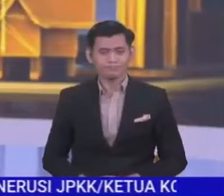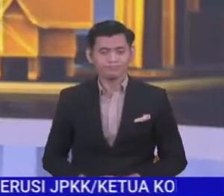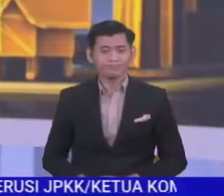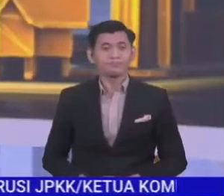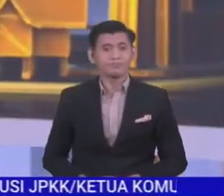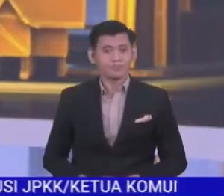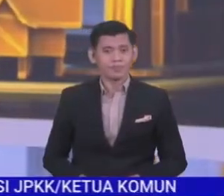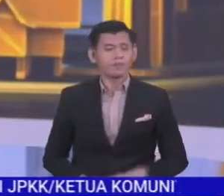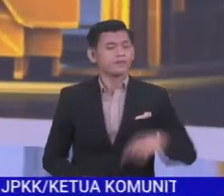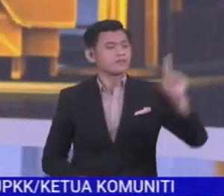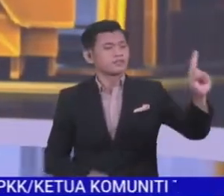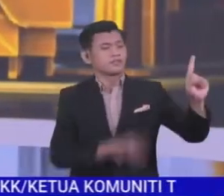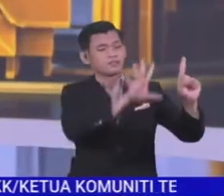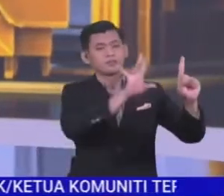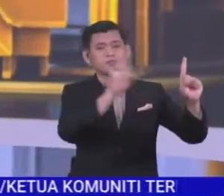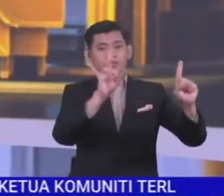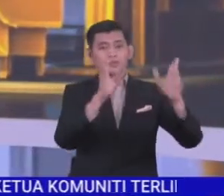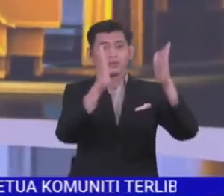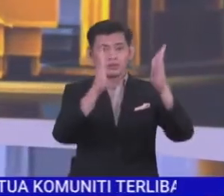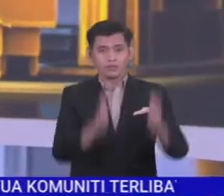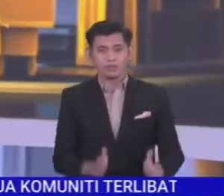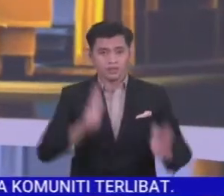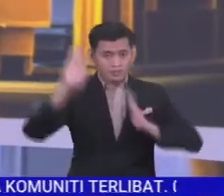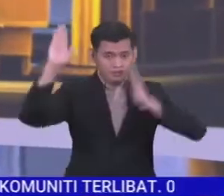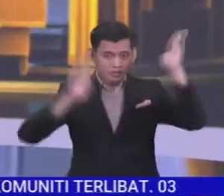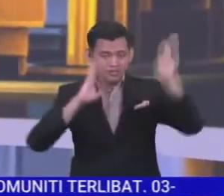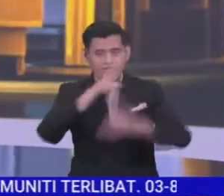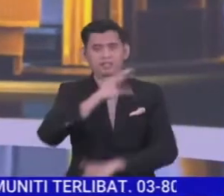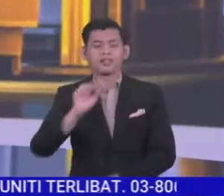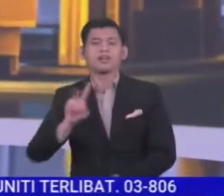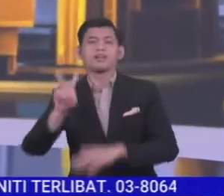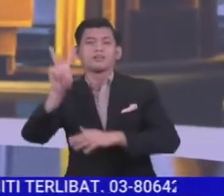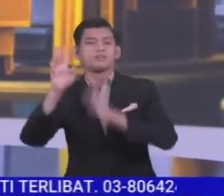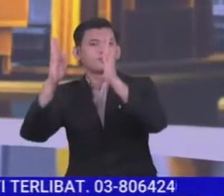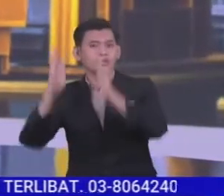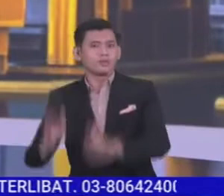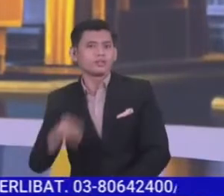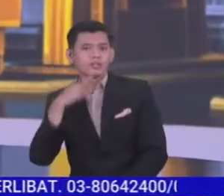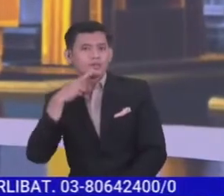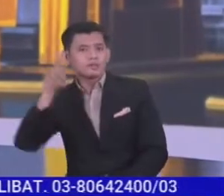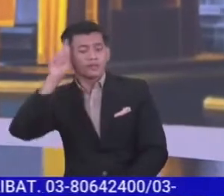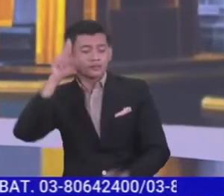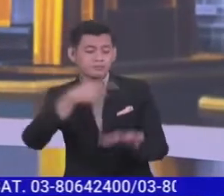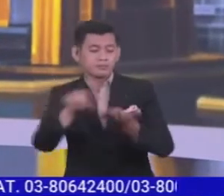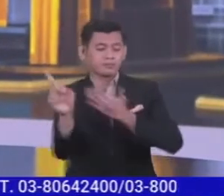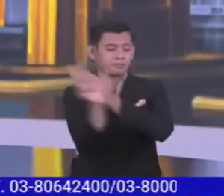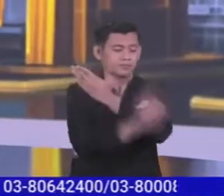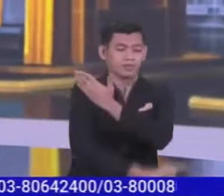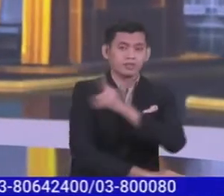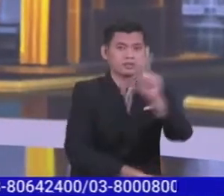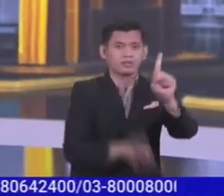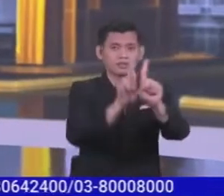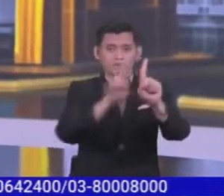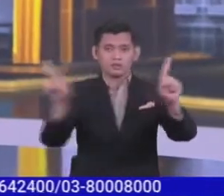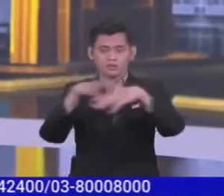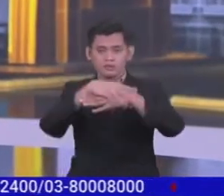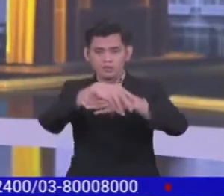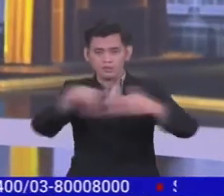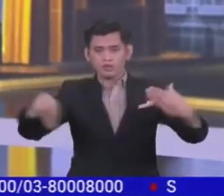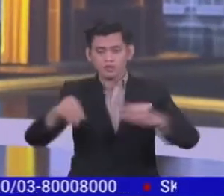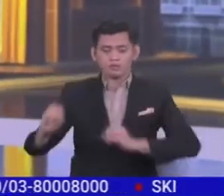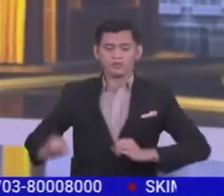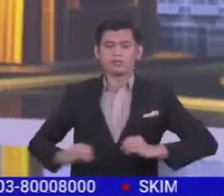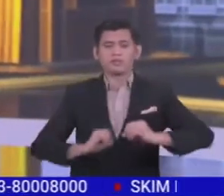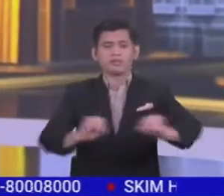Hai Cinta itu 157 warga tempatan termasuk dua remaja bahwa modding sound 1600 iops